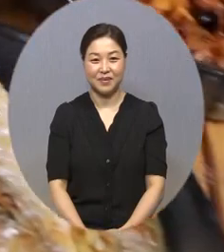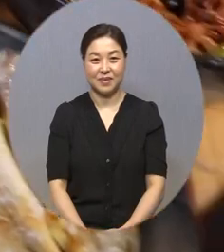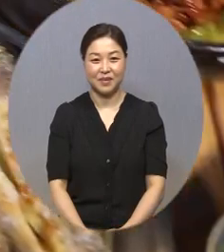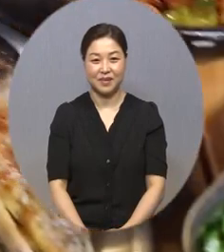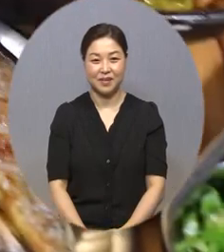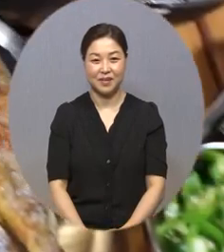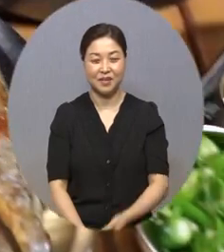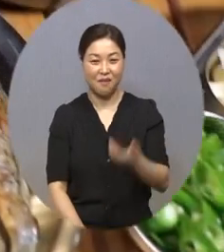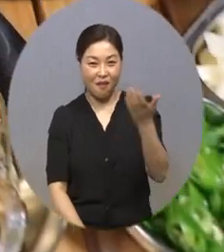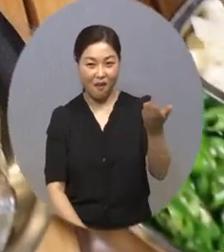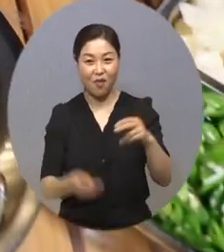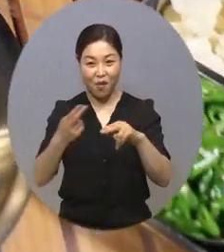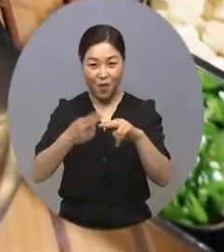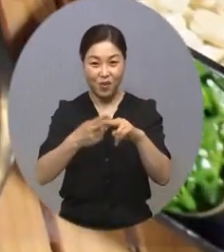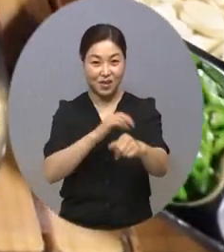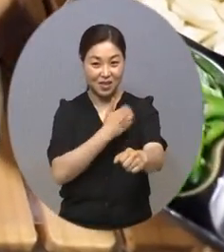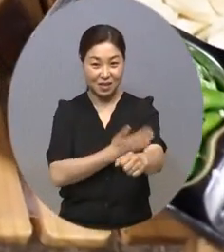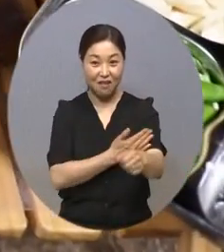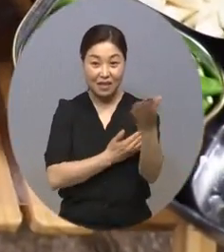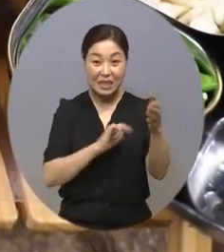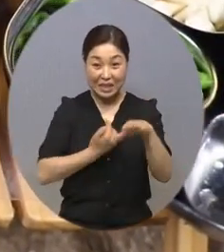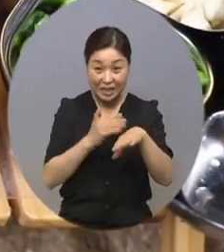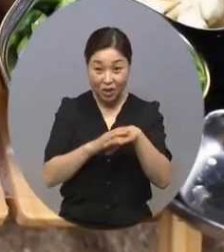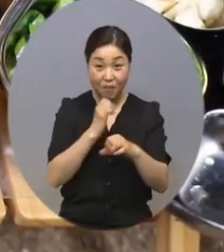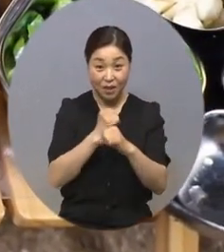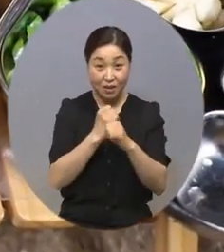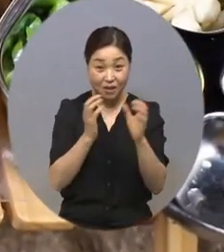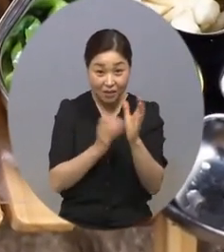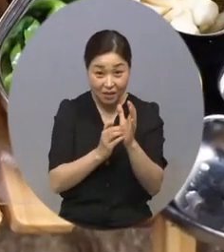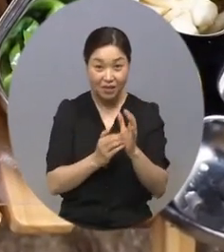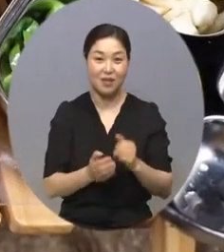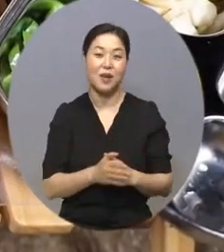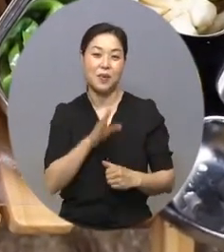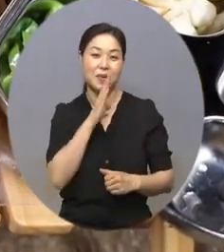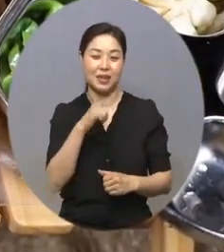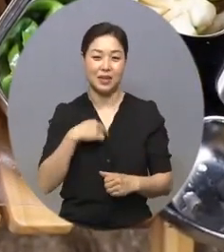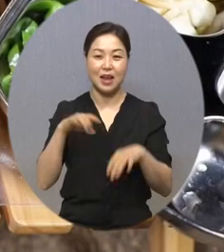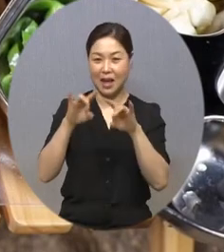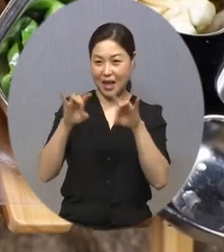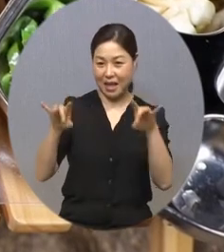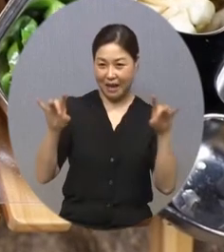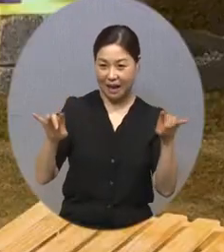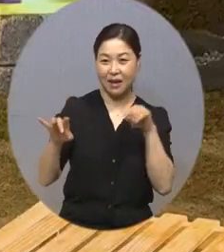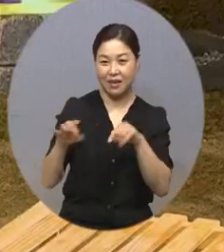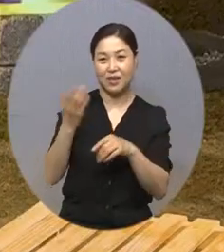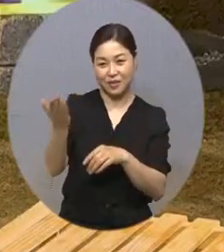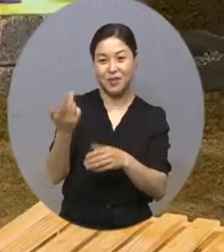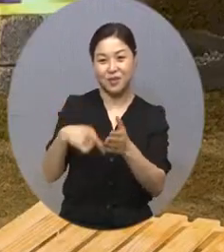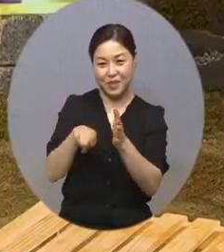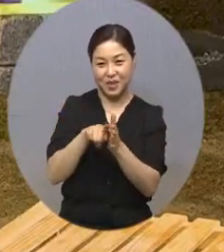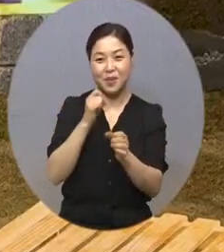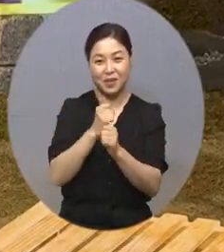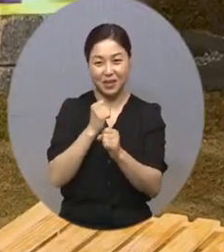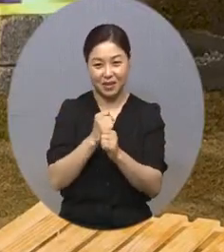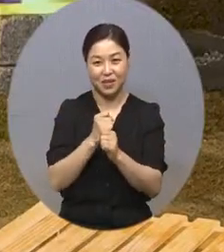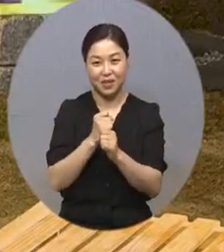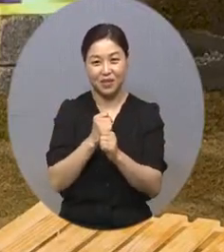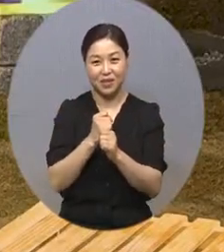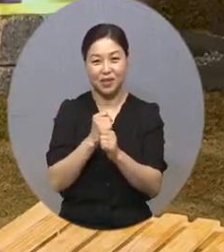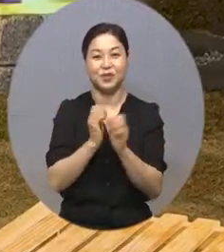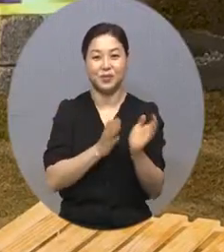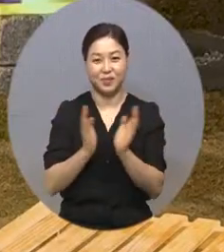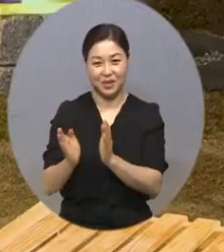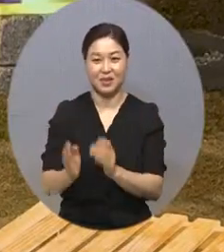쌍 왜 하구요 제가 다 속이 하고 예 사장님 와 준비를